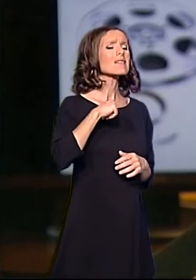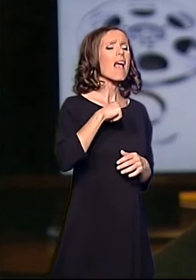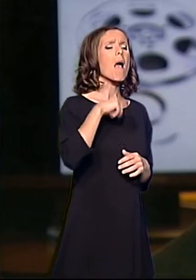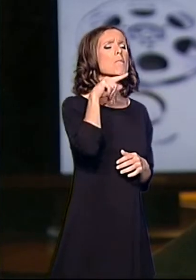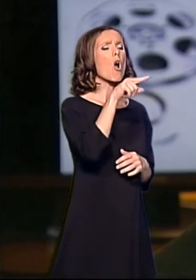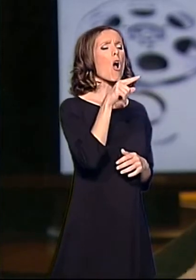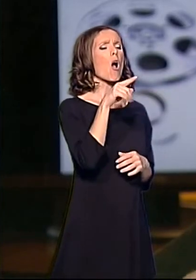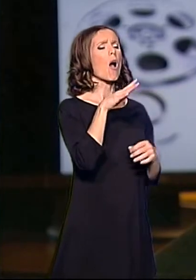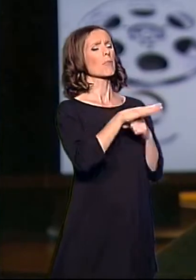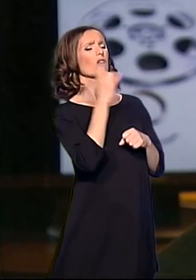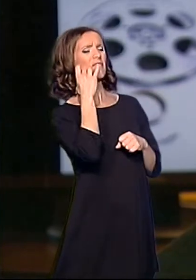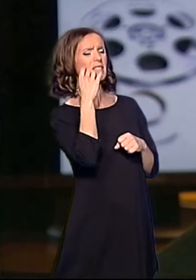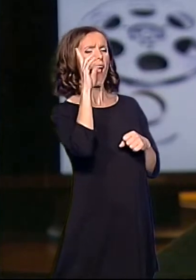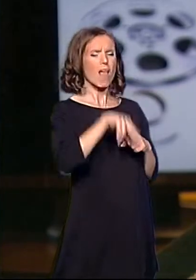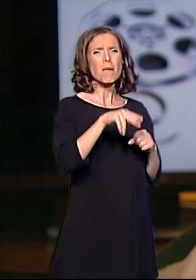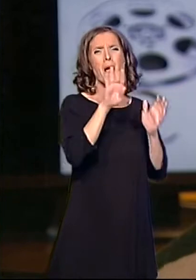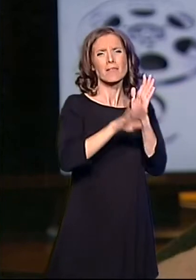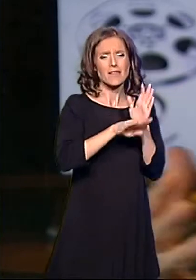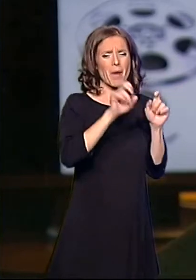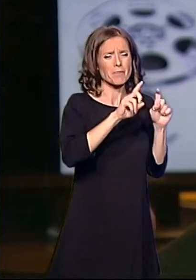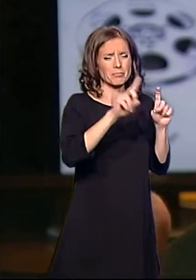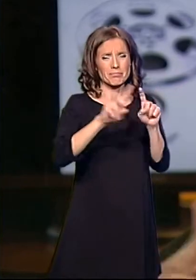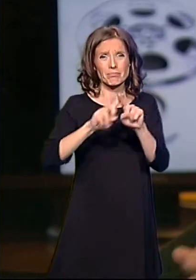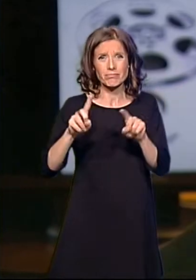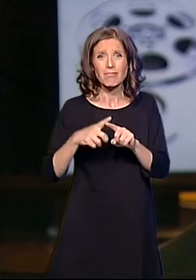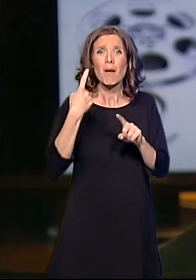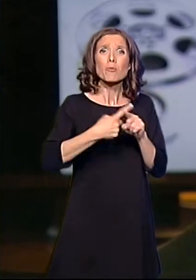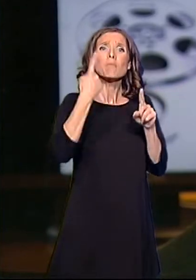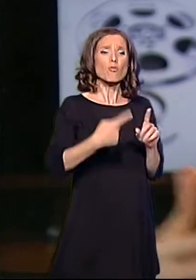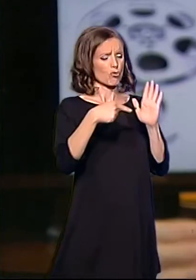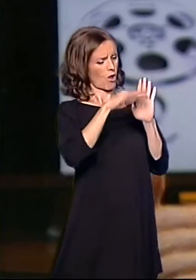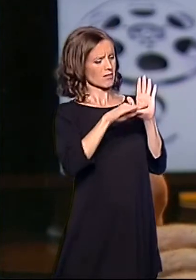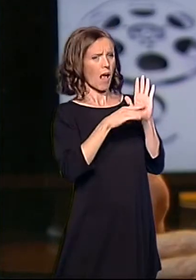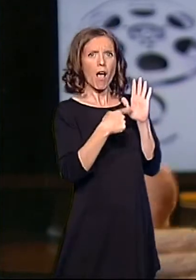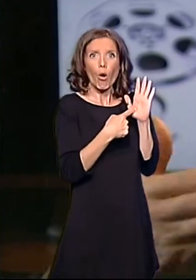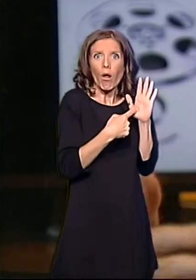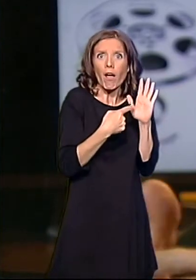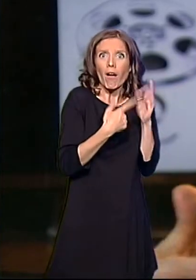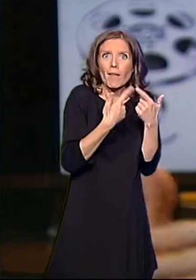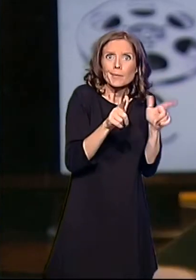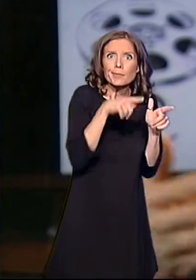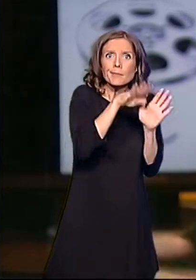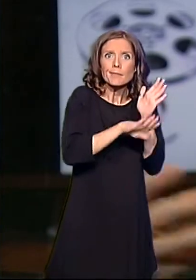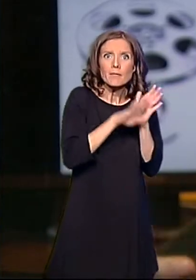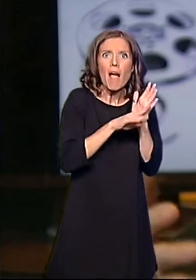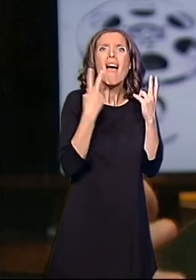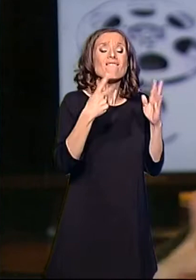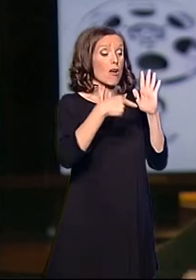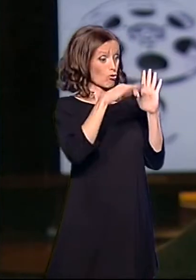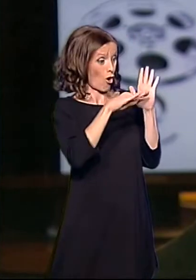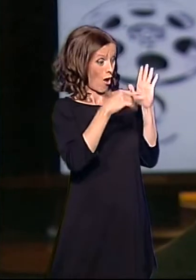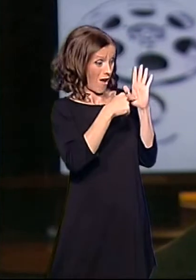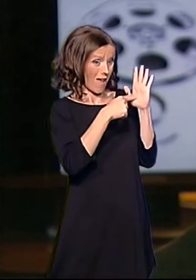podelom. Postoji diskriminacija, postoji diskriminatorski propis i važno je samo ukinuti taj propis i sve